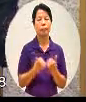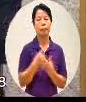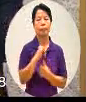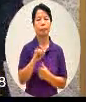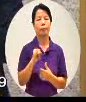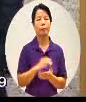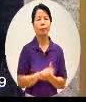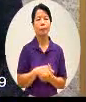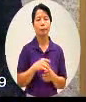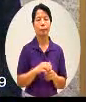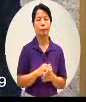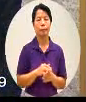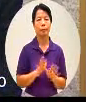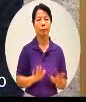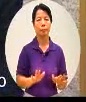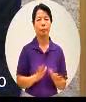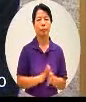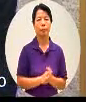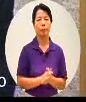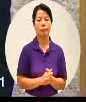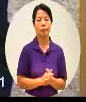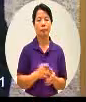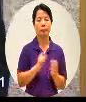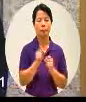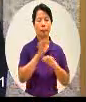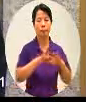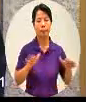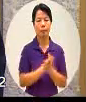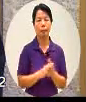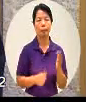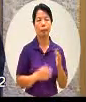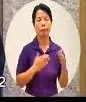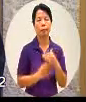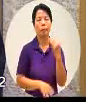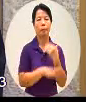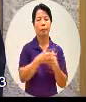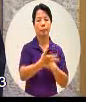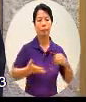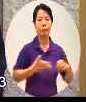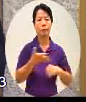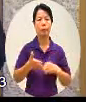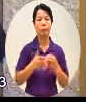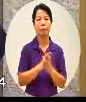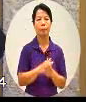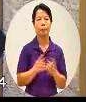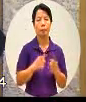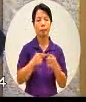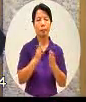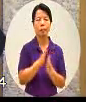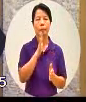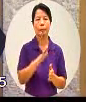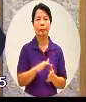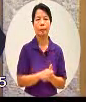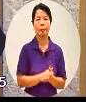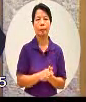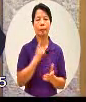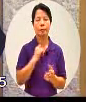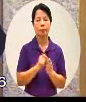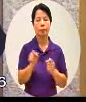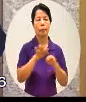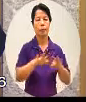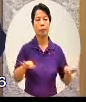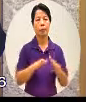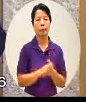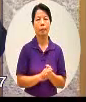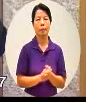员。这个永安这个自容祠哈，伊定义就是应该是讲遐有一个永安